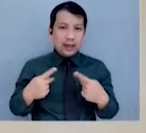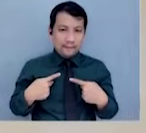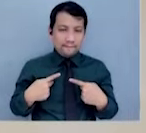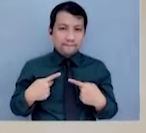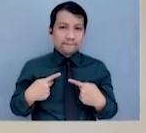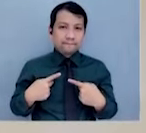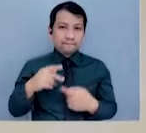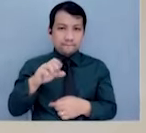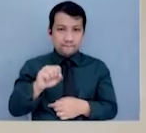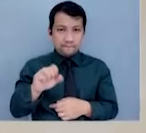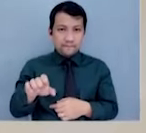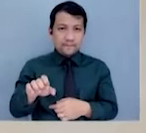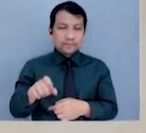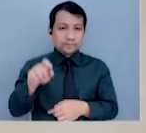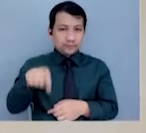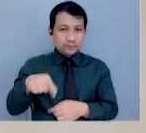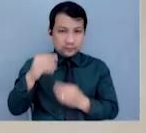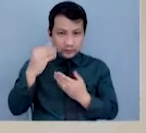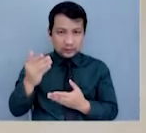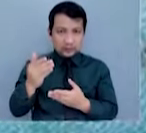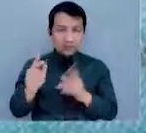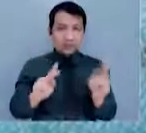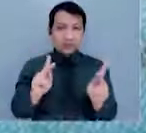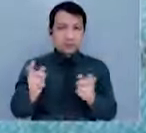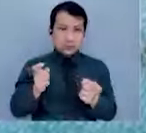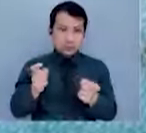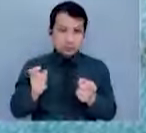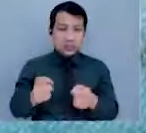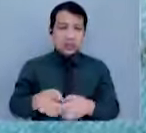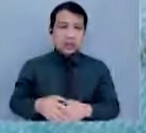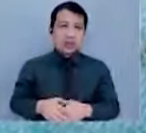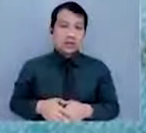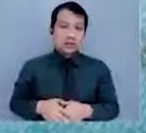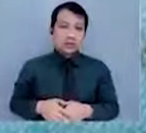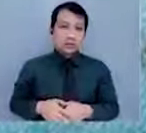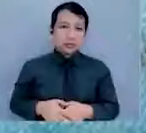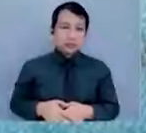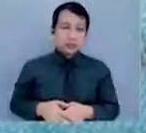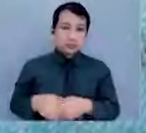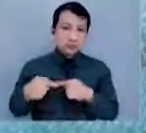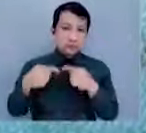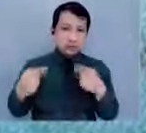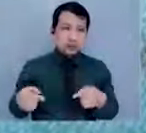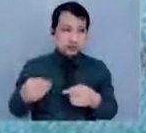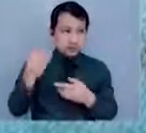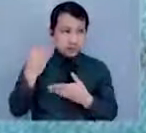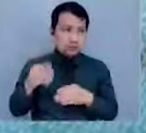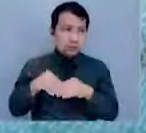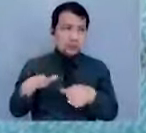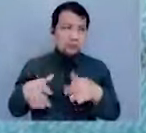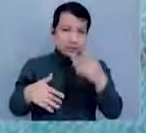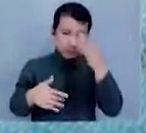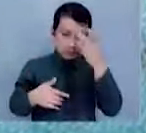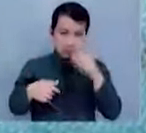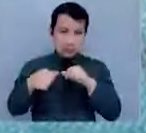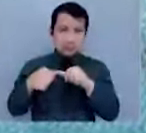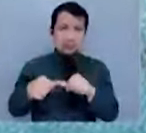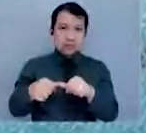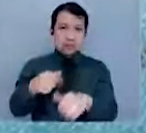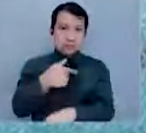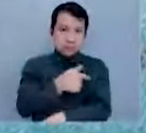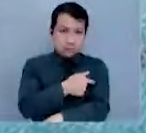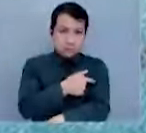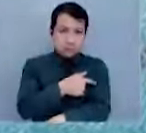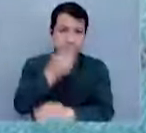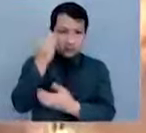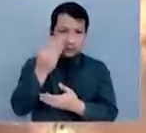positive cases, kinakailangan magkaroon ng population control. Para labanan ang pagkalat ng sakit, tuloy ngayon ang bakunahan kontra rabies